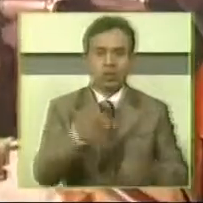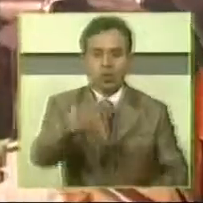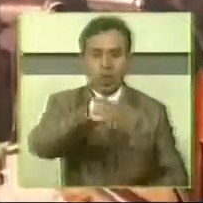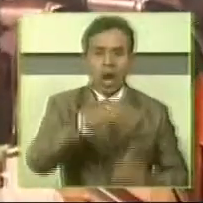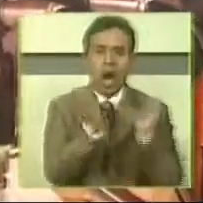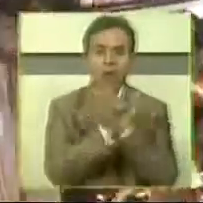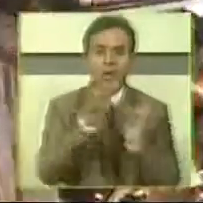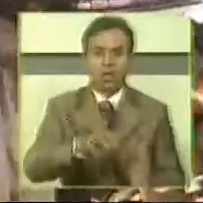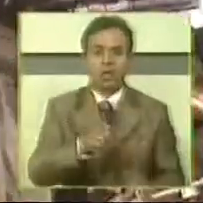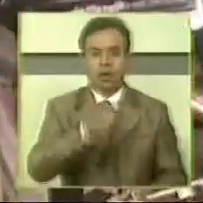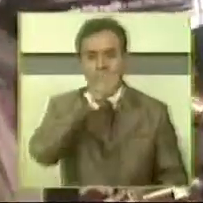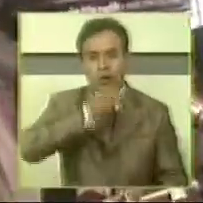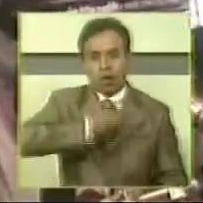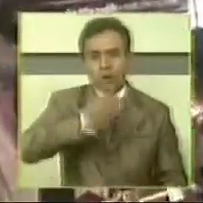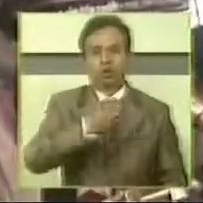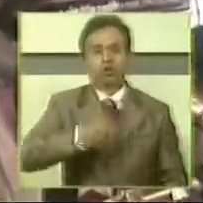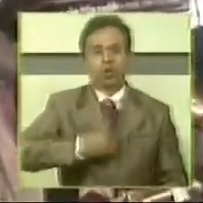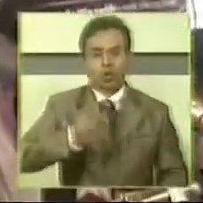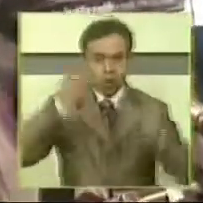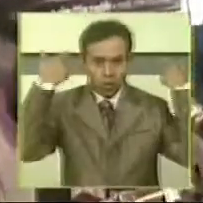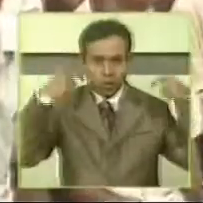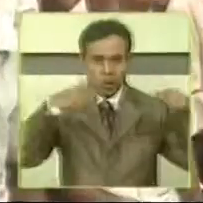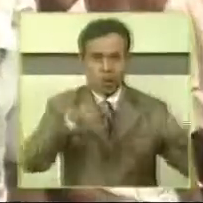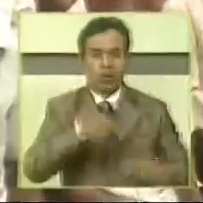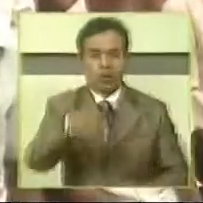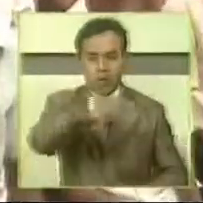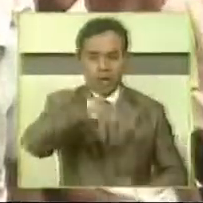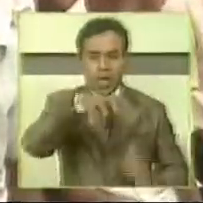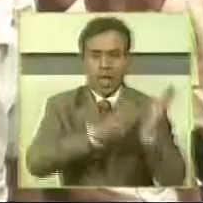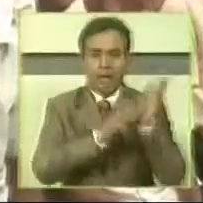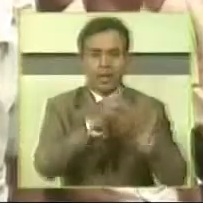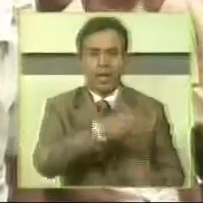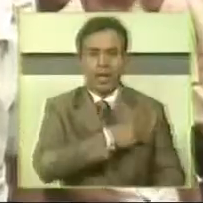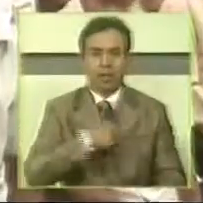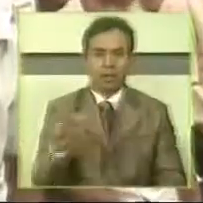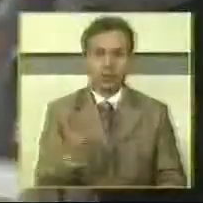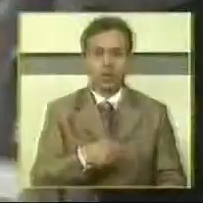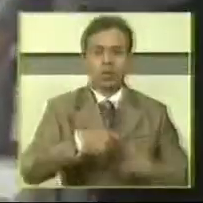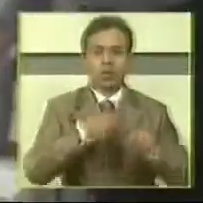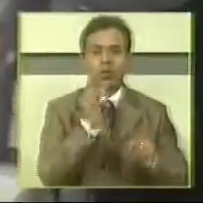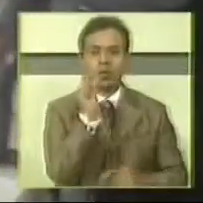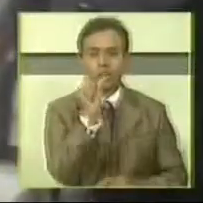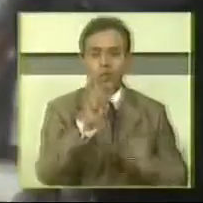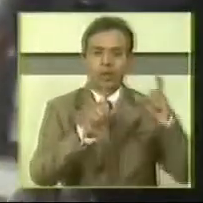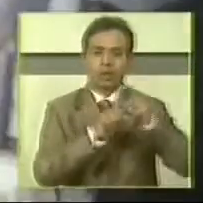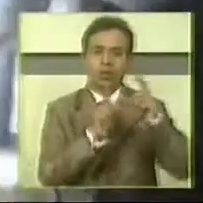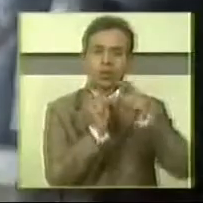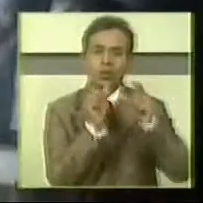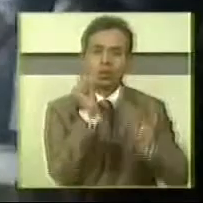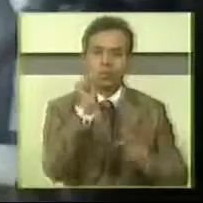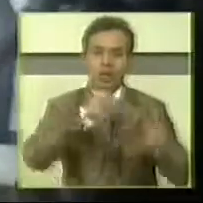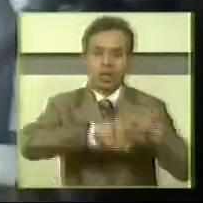স্কুল মাঠে একটি শোক সভার আয়োজন করে। সংসদ সদস্য অধ্যাপক আব্দুল কুদ্দুস এদের প্রধান অতিথি হিসেবে